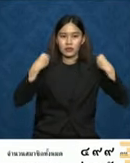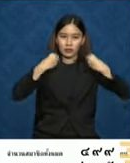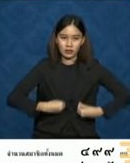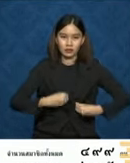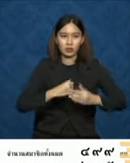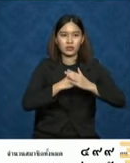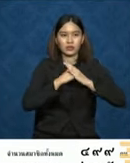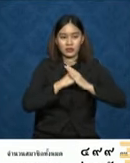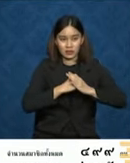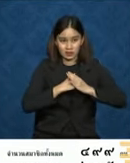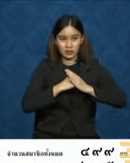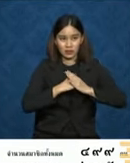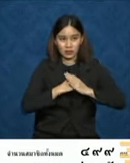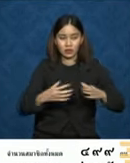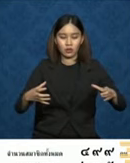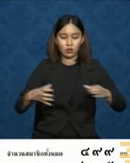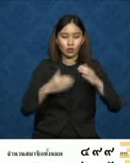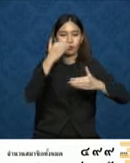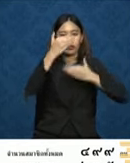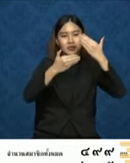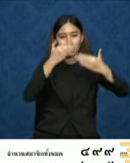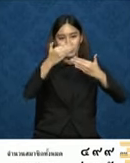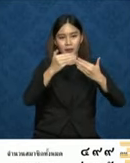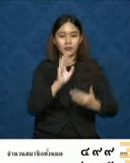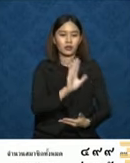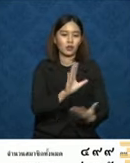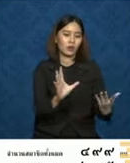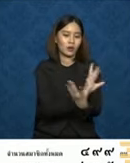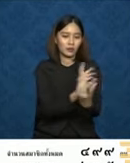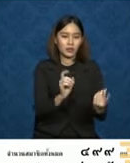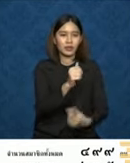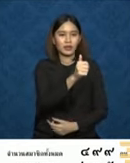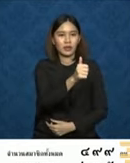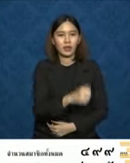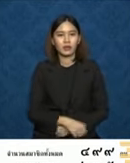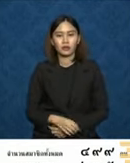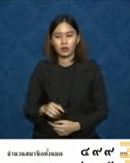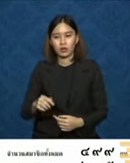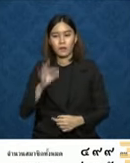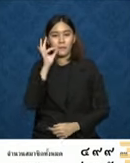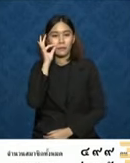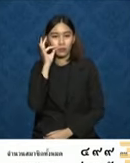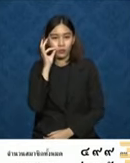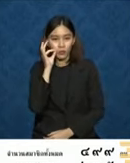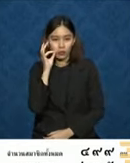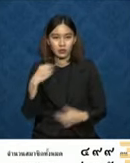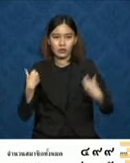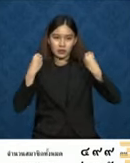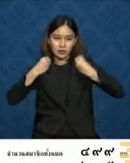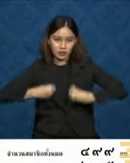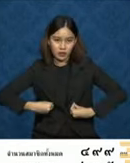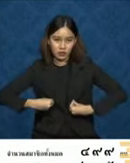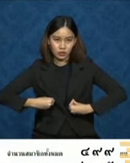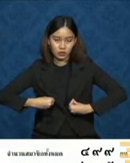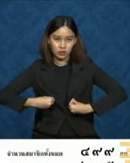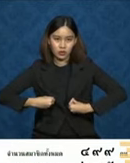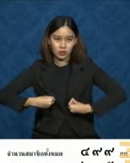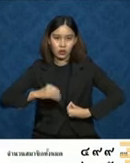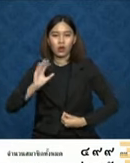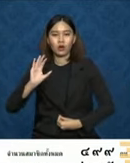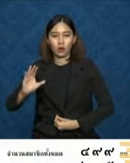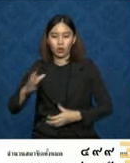จีนจัดกุมกิจกรรมตามประเพณีได้ชาวโม้งสามารถที่จะใส่ชุดประจำ